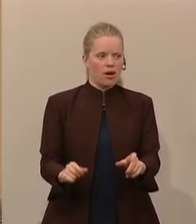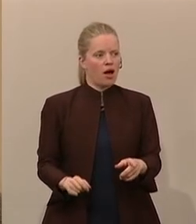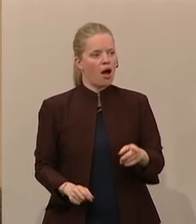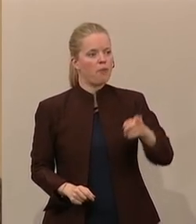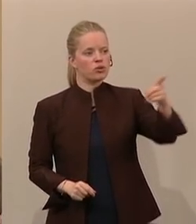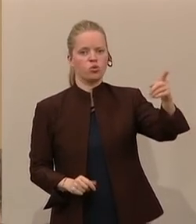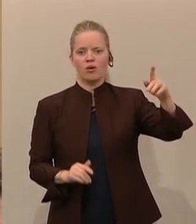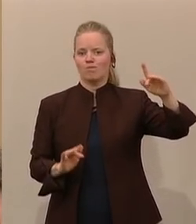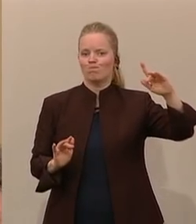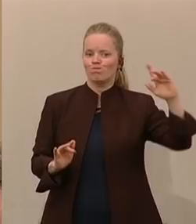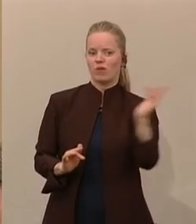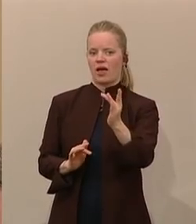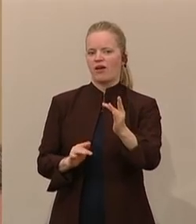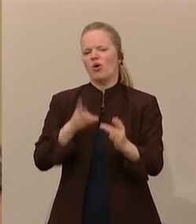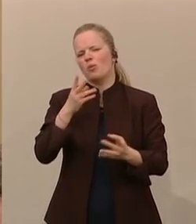sind.